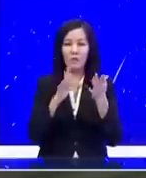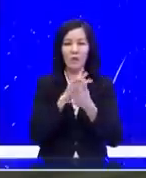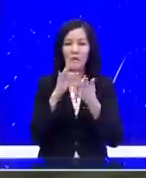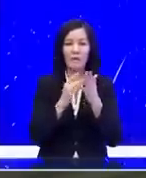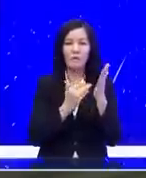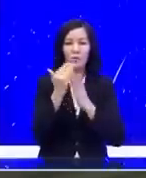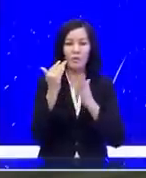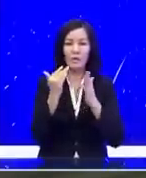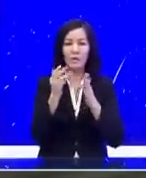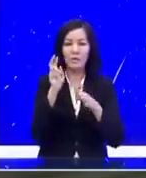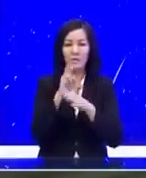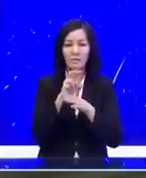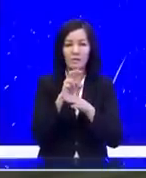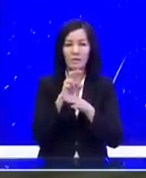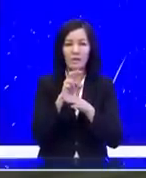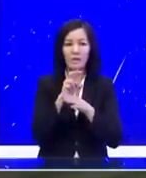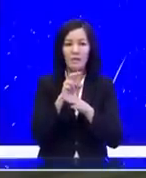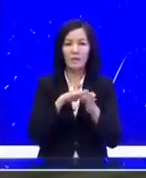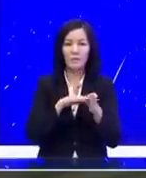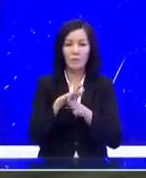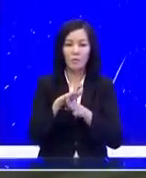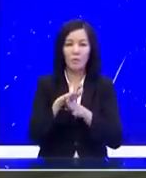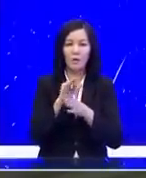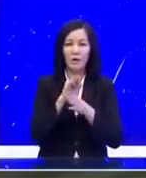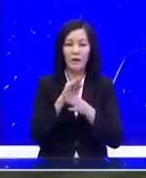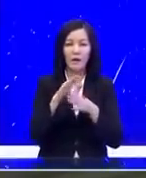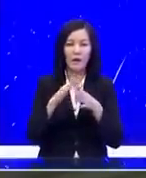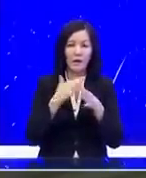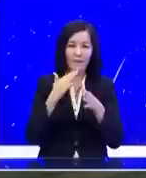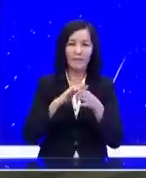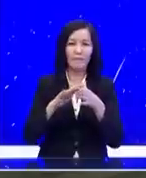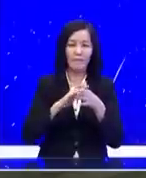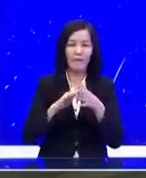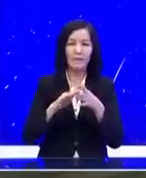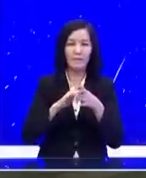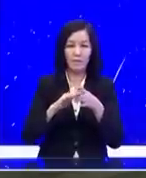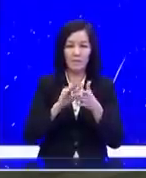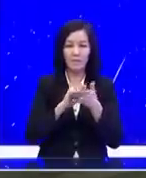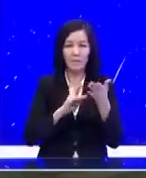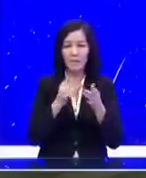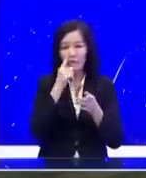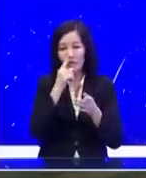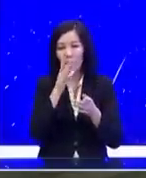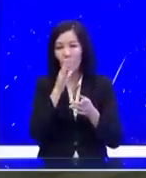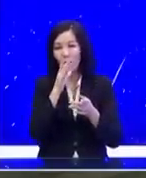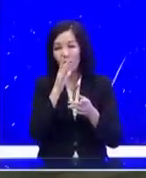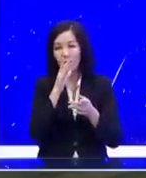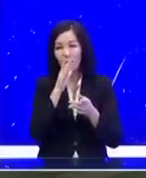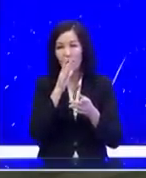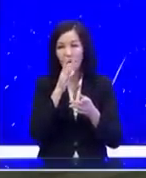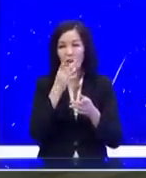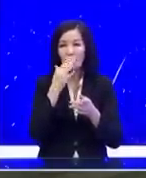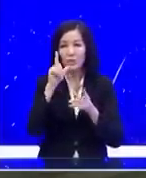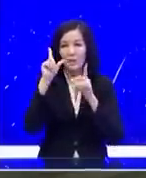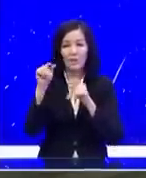көрсеткіші бар қалалардан кеп жатса, біз олар толық жөнімен жазамыз. Жақын арада шетелге шыққан жоқ па, ауырған адаммен контактіде